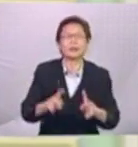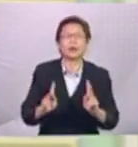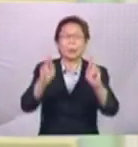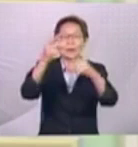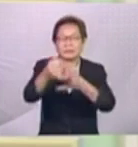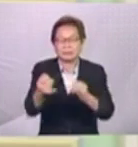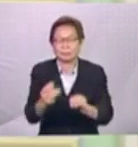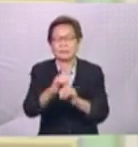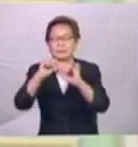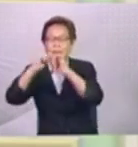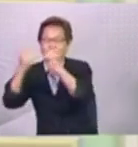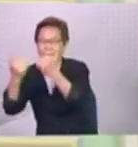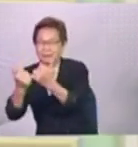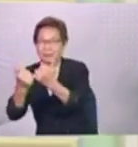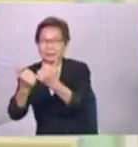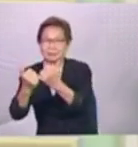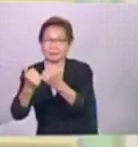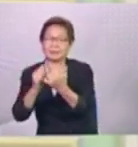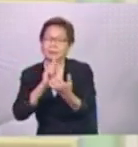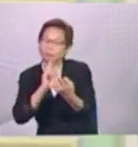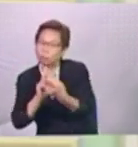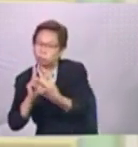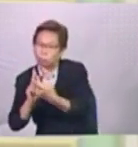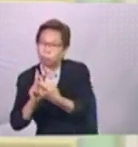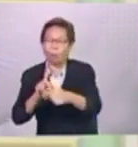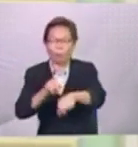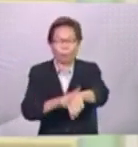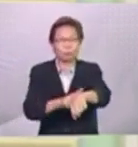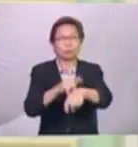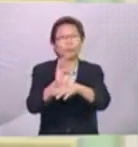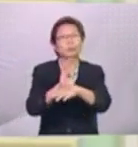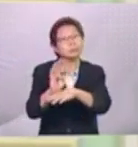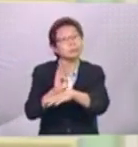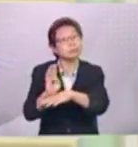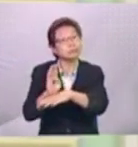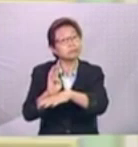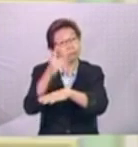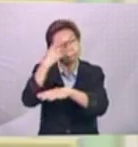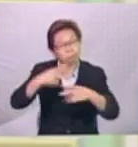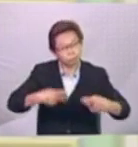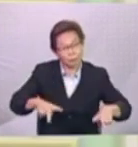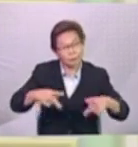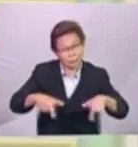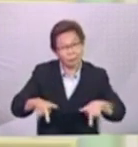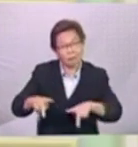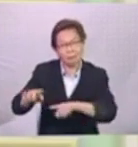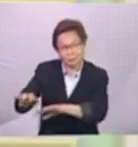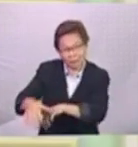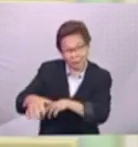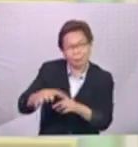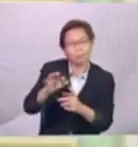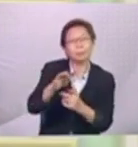dan agensi yang bersesuaian waktu operasi untuk pasar Tani terpilih